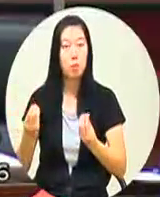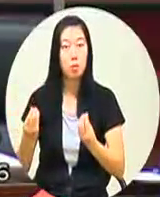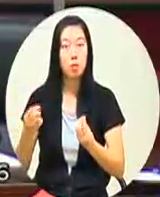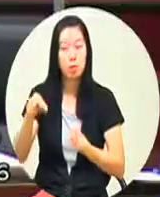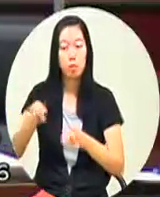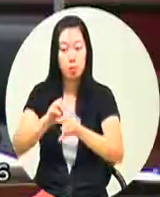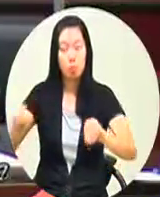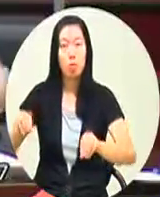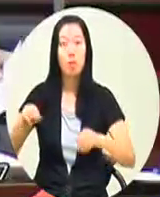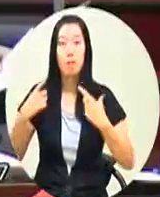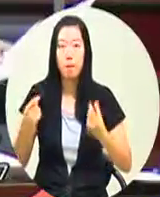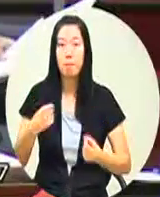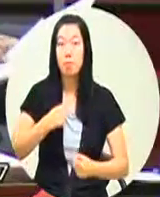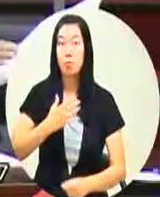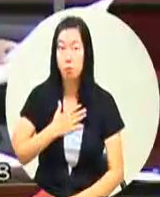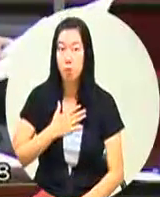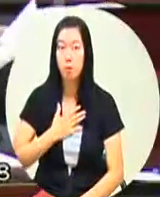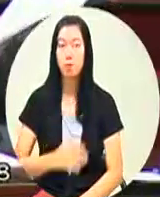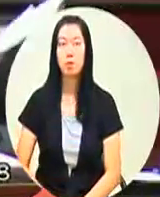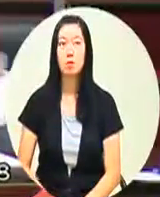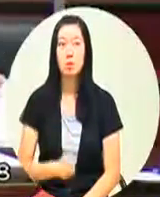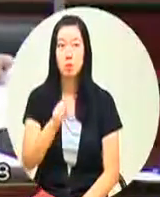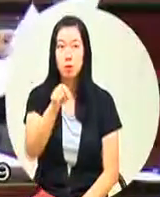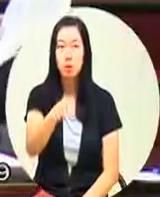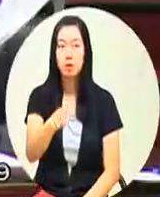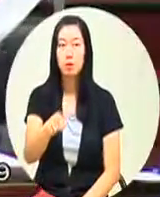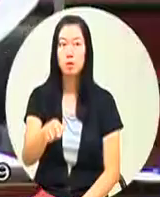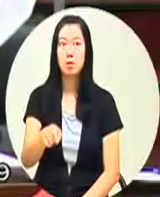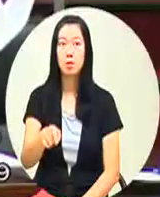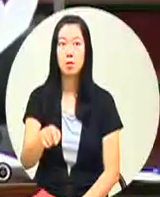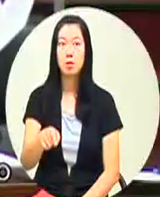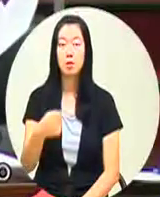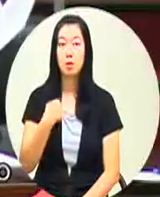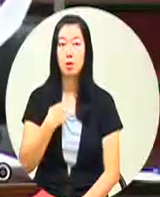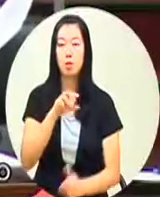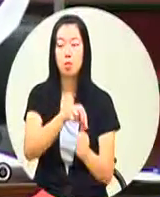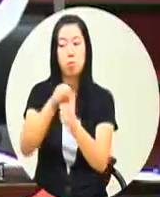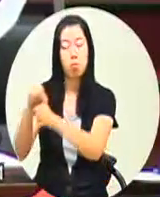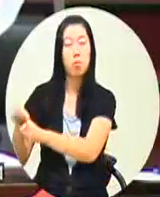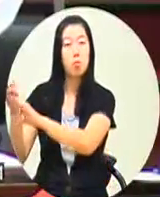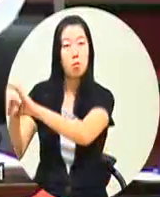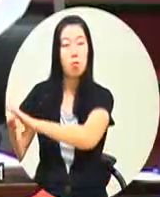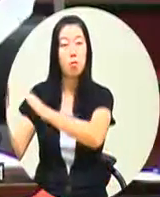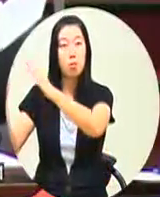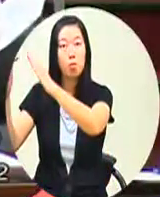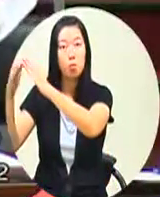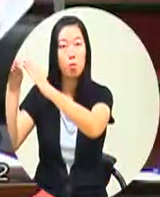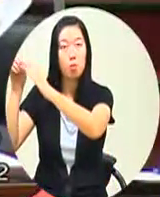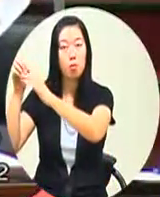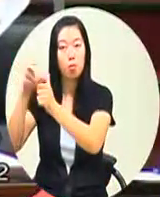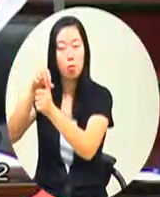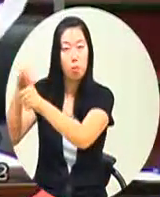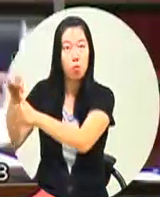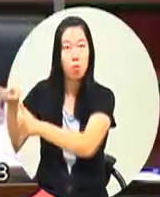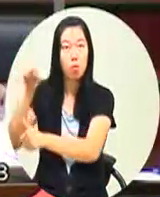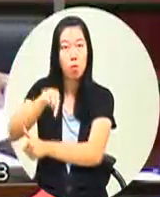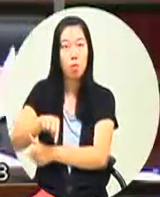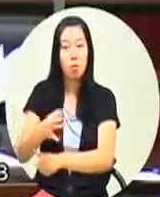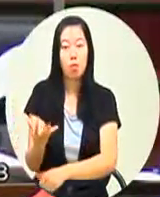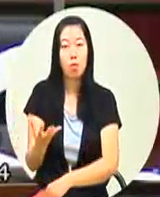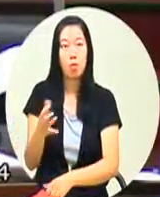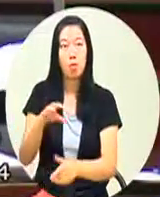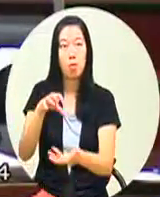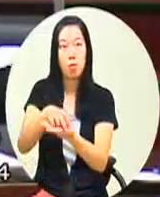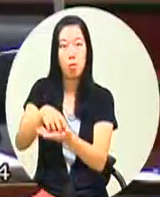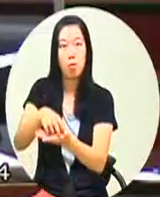就是我的，当你要重新盖把我安置的时候，哈，啊，那个所有权为什么不